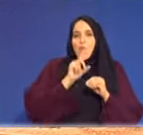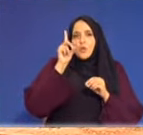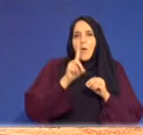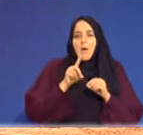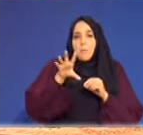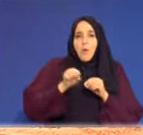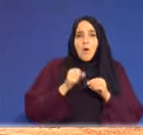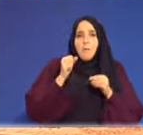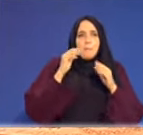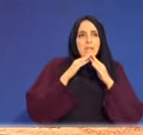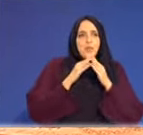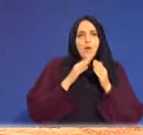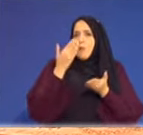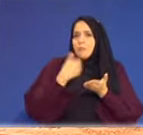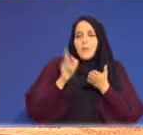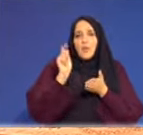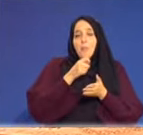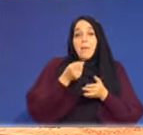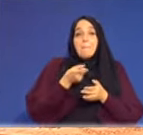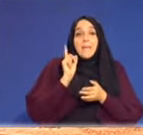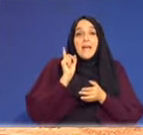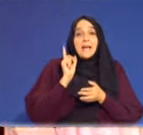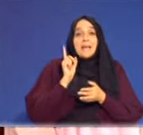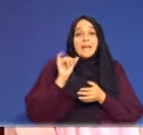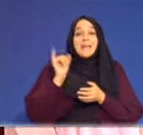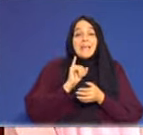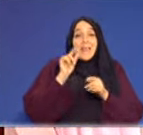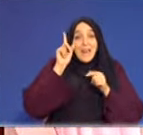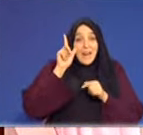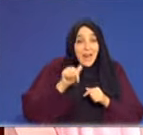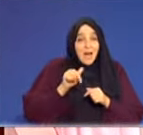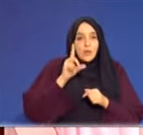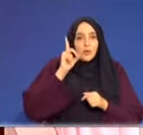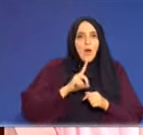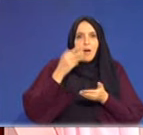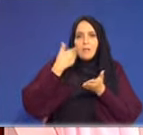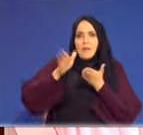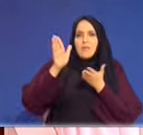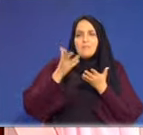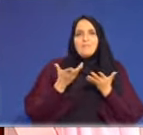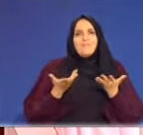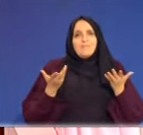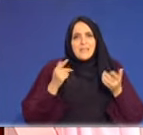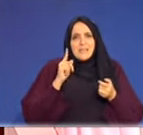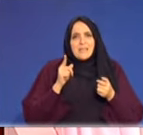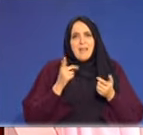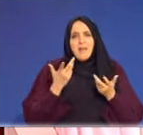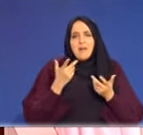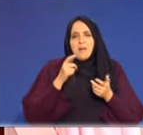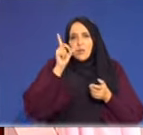ولكن الإشكال أن يطرد من له حق طبعا، هو يعتبر من